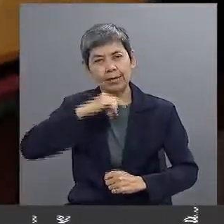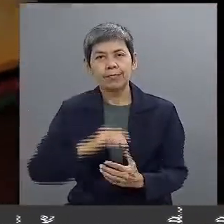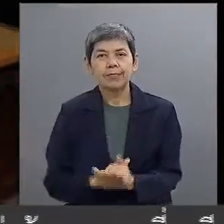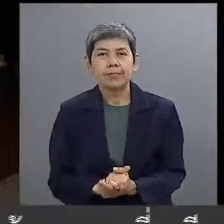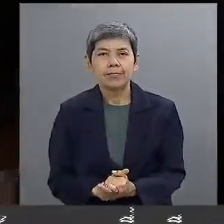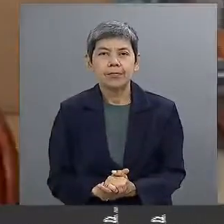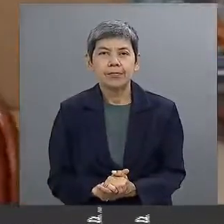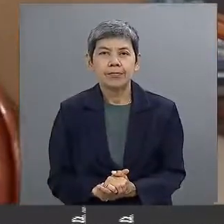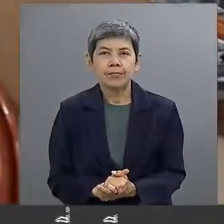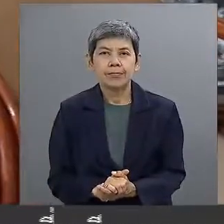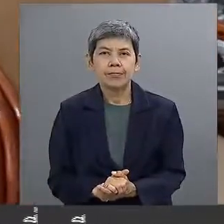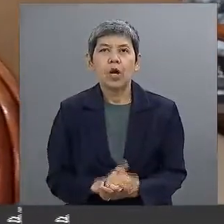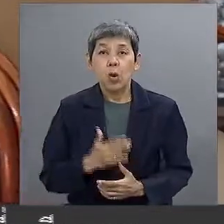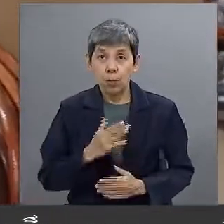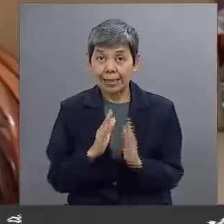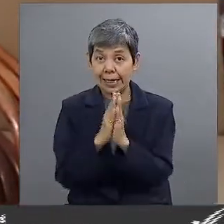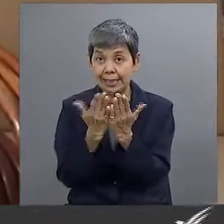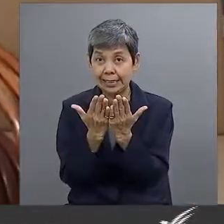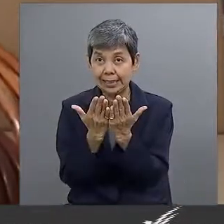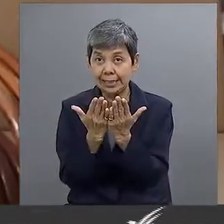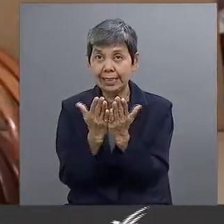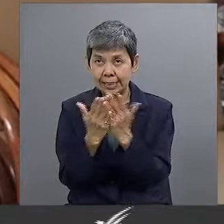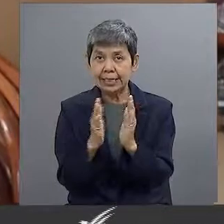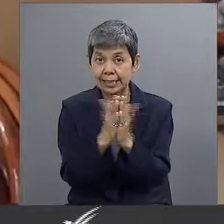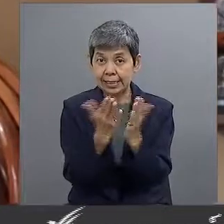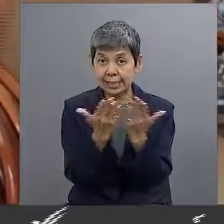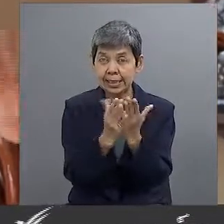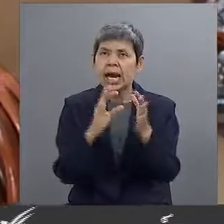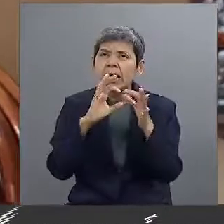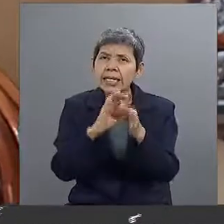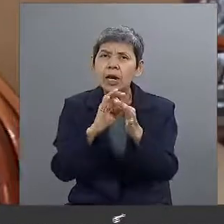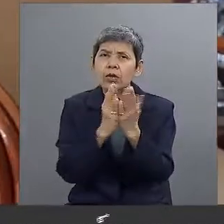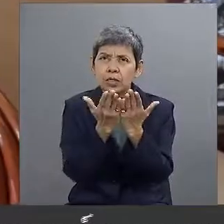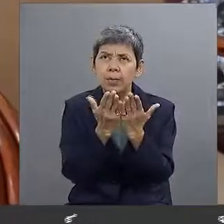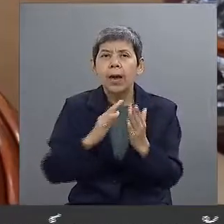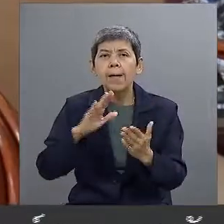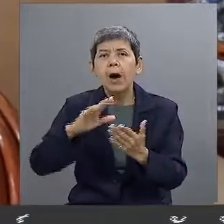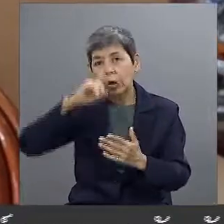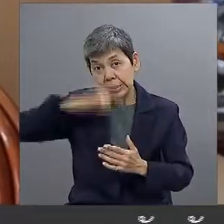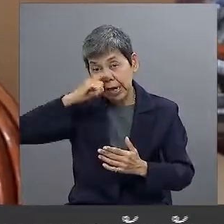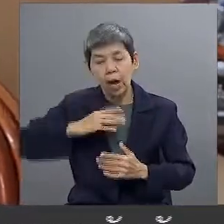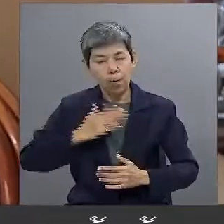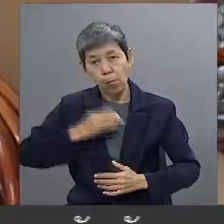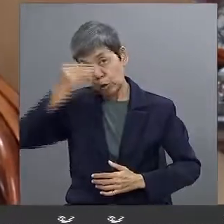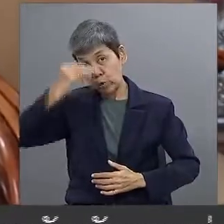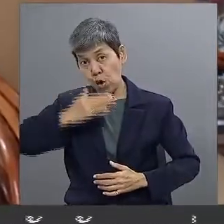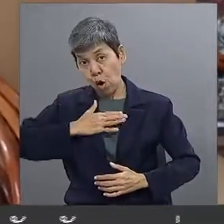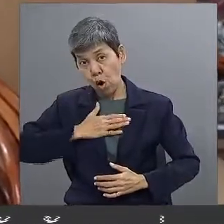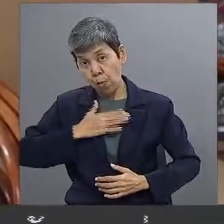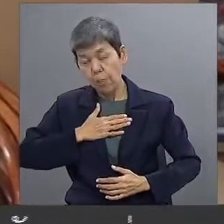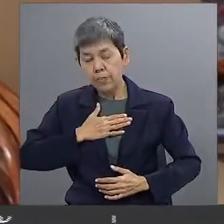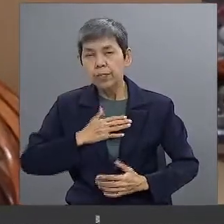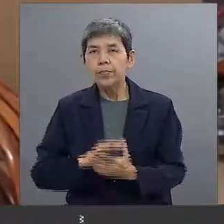อยากออกหนังสือครับอยากหนังสือเกี่ยวกับเมืองไทยสำหรับคนต่างชาติสำหรับเป็นคนญี่ปุ่นสำหรับผม